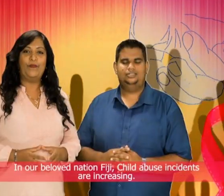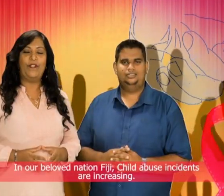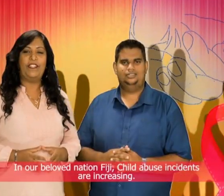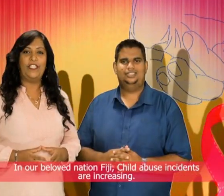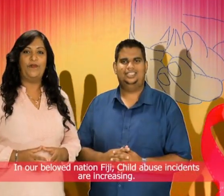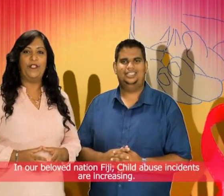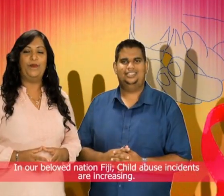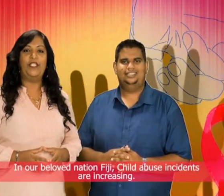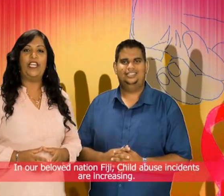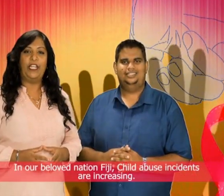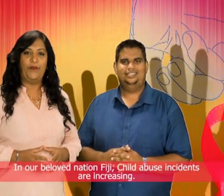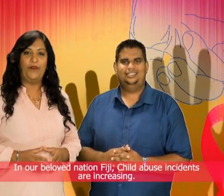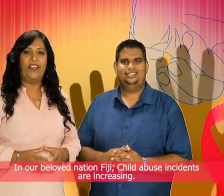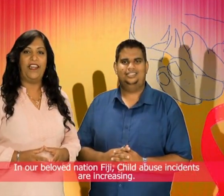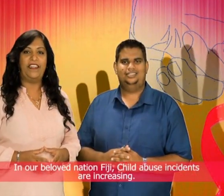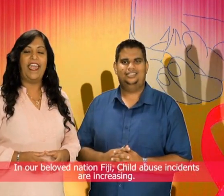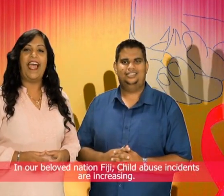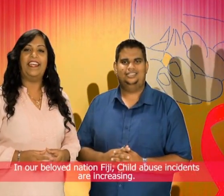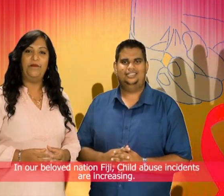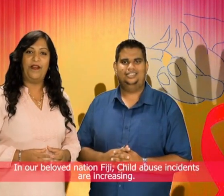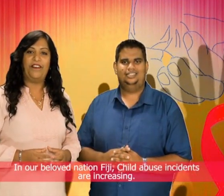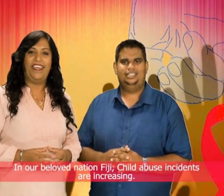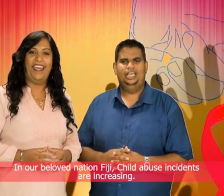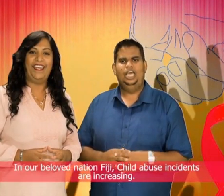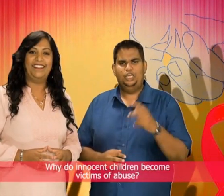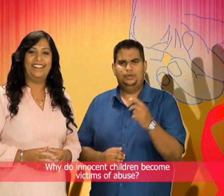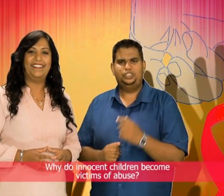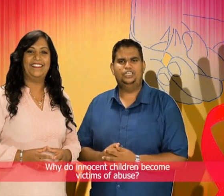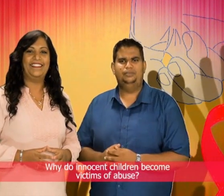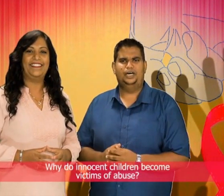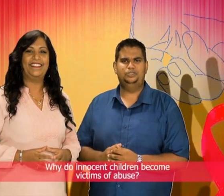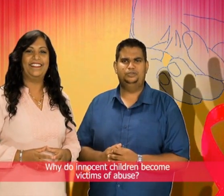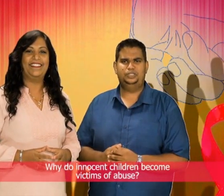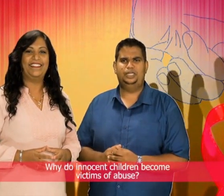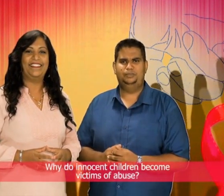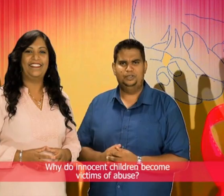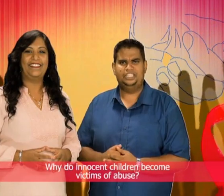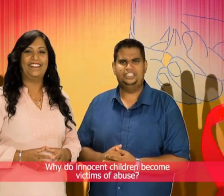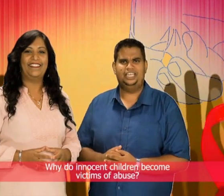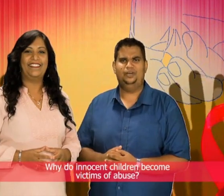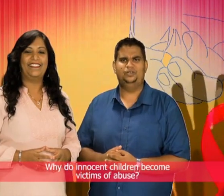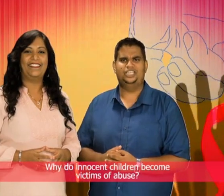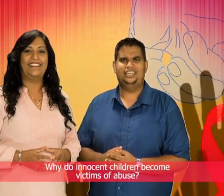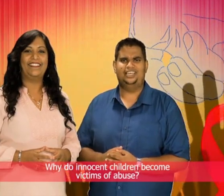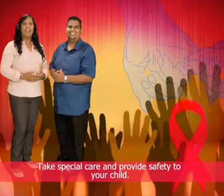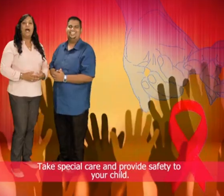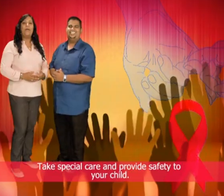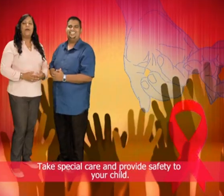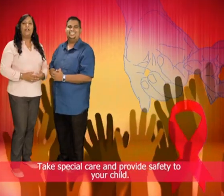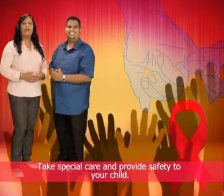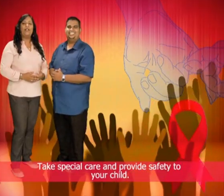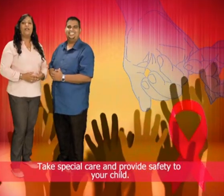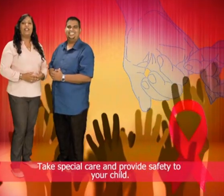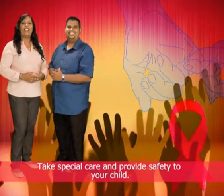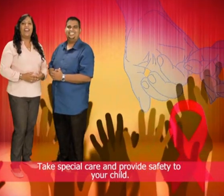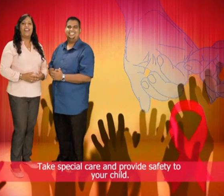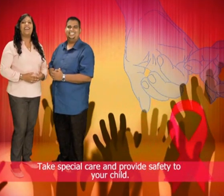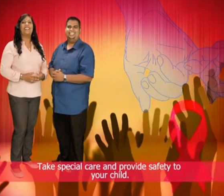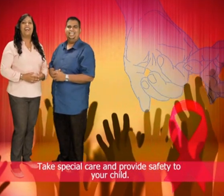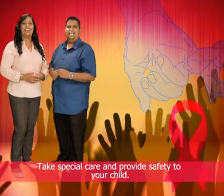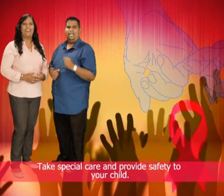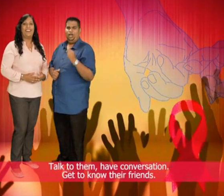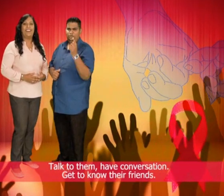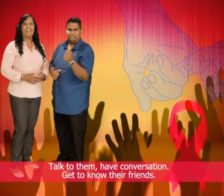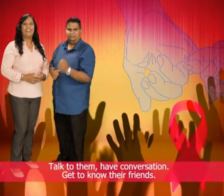हमारे खूबसूरत देश फिजी में चाइल्ड अब्यूज की घटनाएं आए दिन बढ़ रही हैं। क्यों बच्चों का मासूम बचपन अब्यूज का शिकार हो जाता है? अपने बच्चों की सुरक्षा का